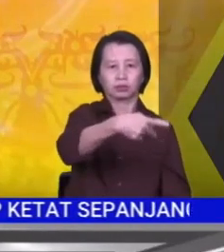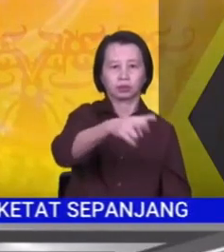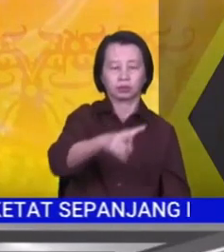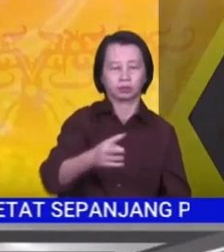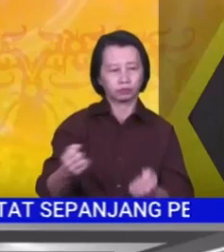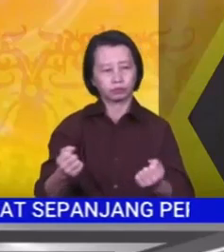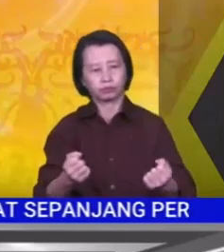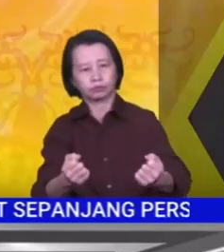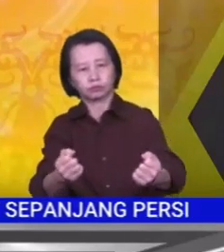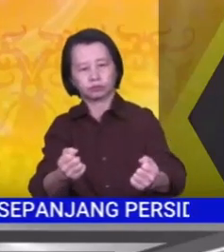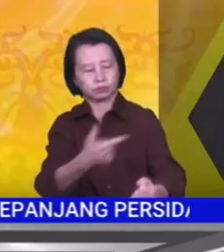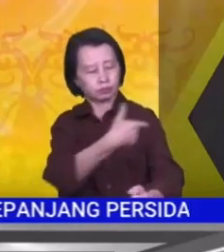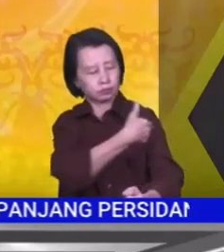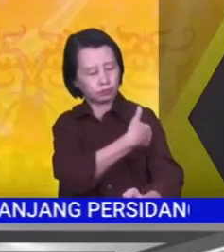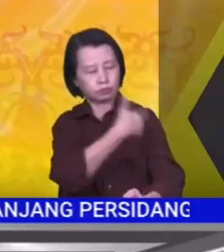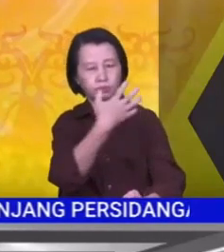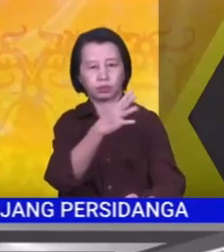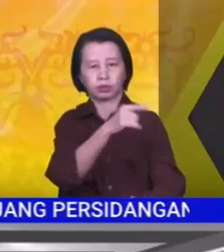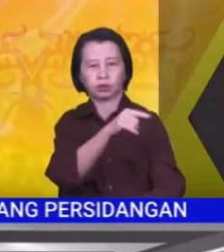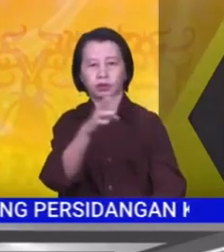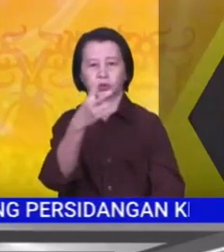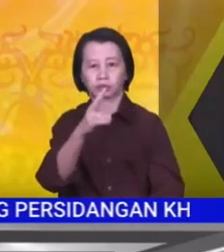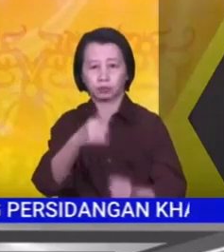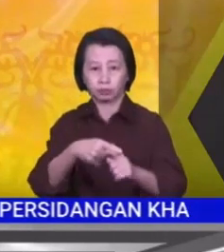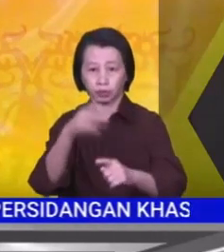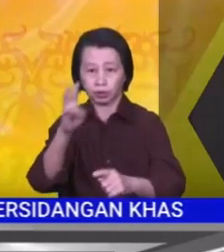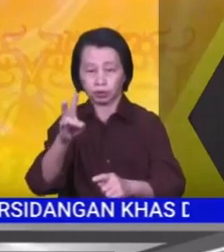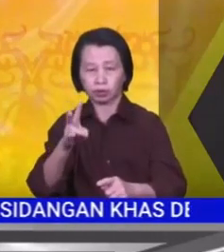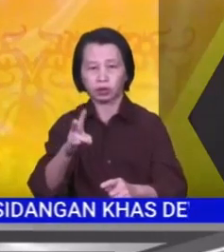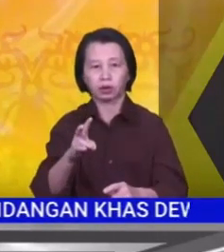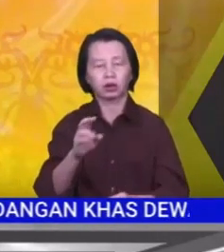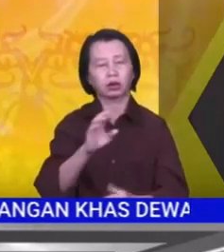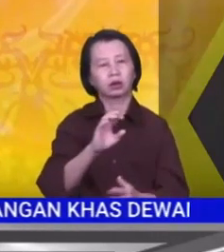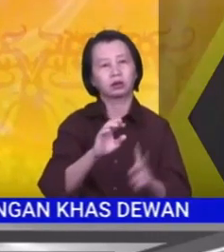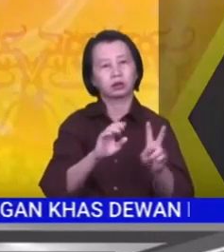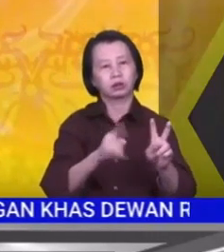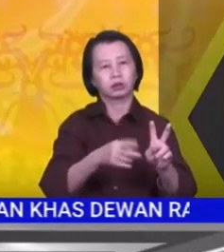Bergerak dilaksanakan bermula 14 hingga 17 Julai, purata